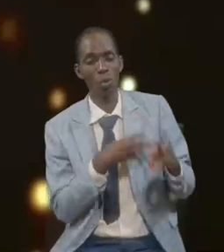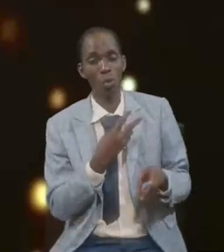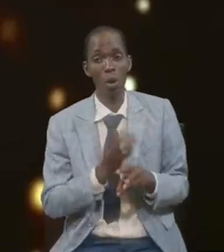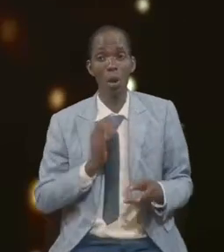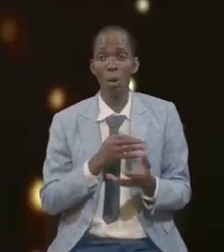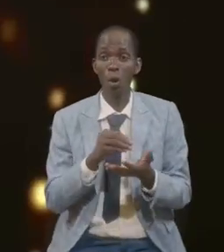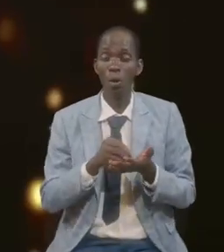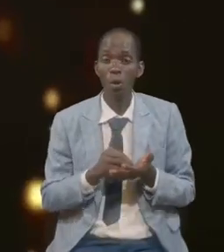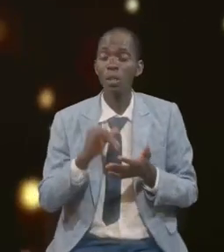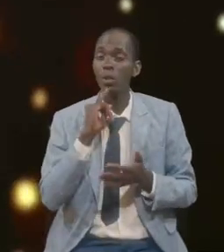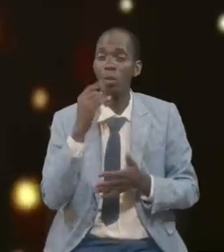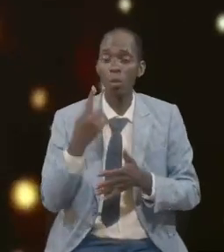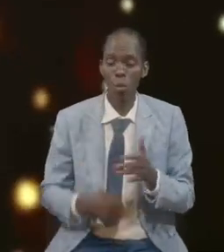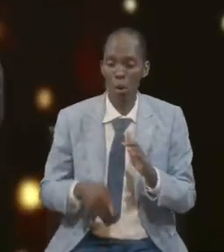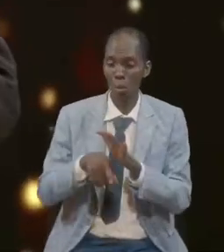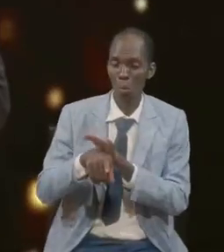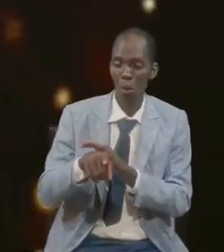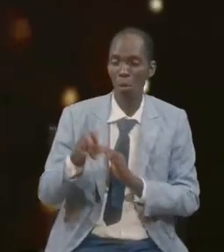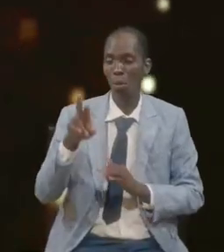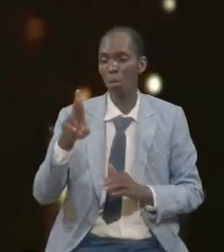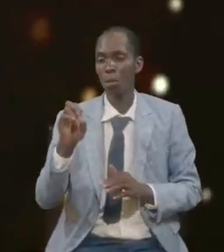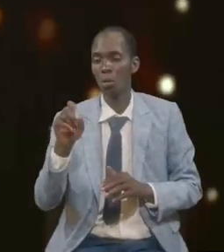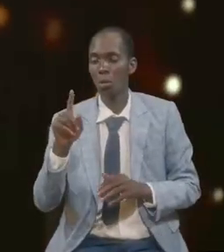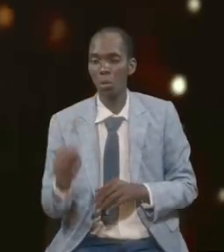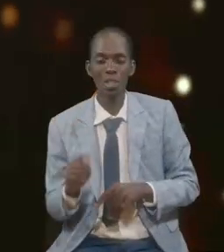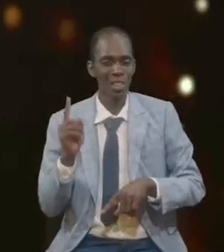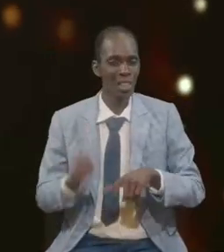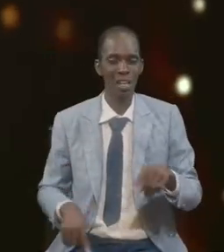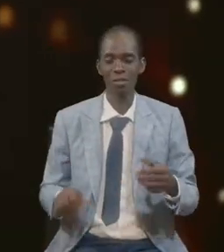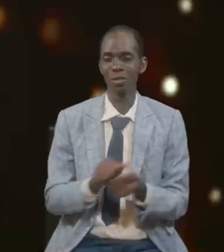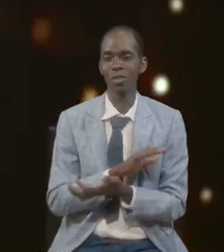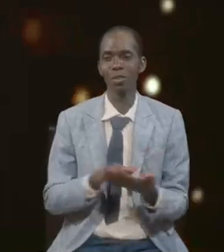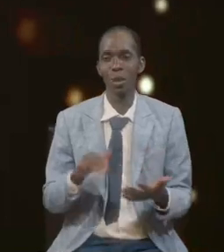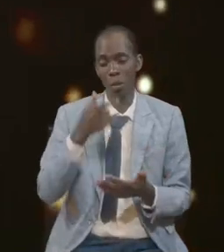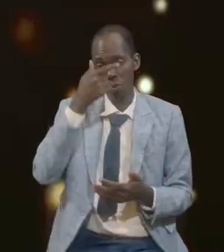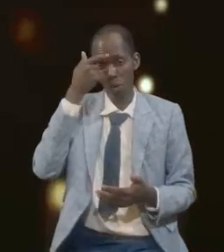richesse que la rouille ne peut détruire